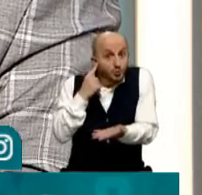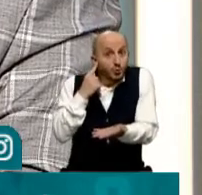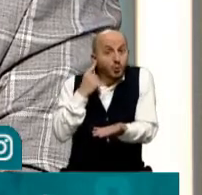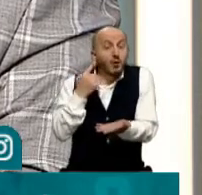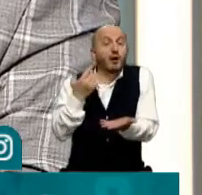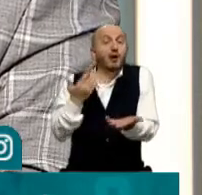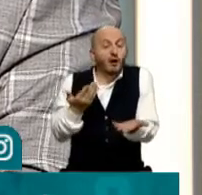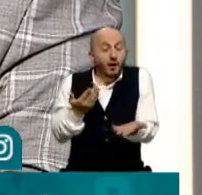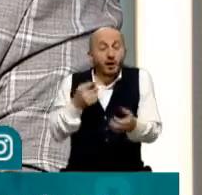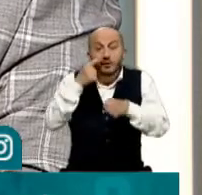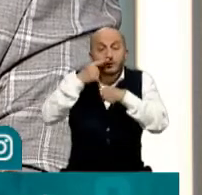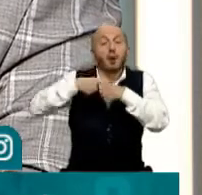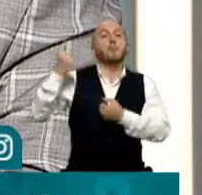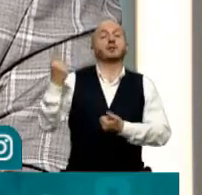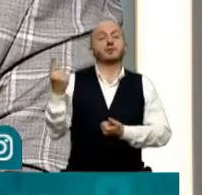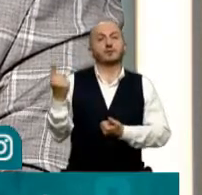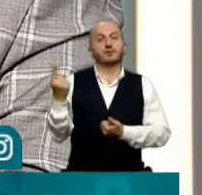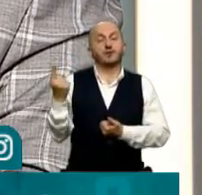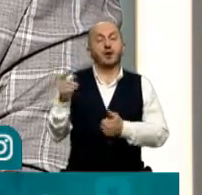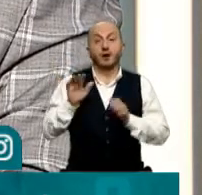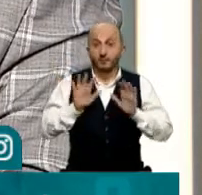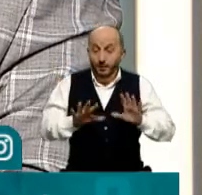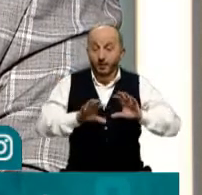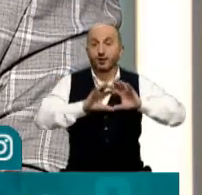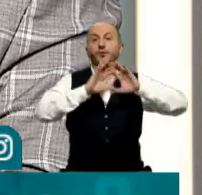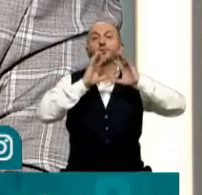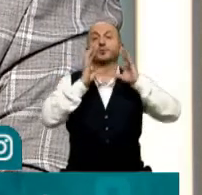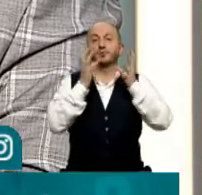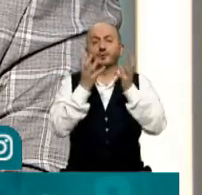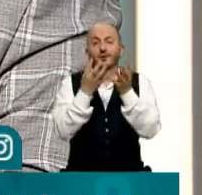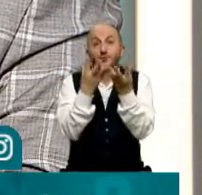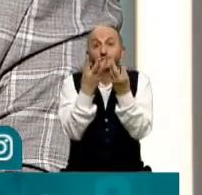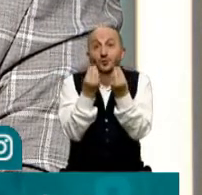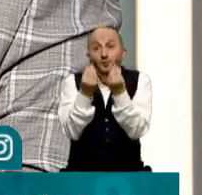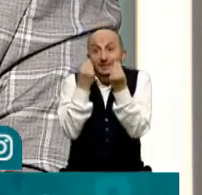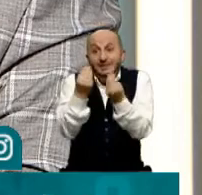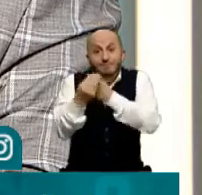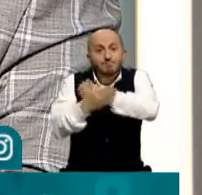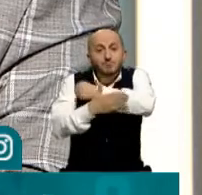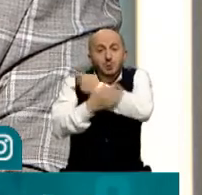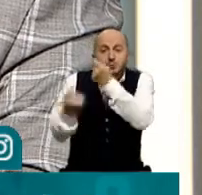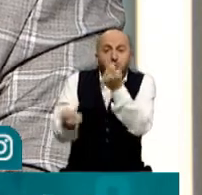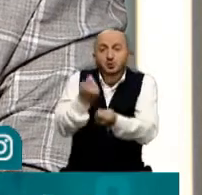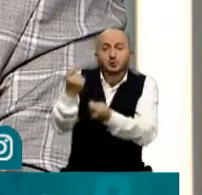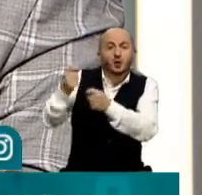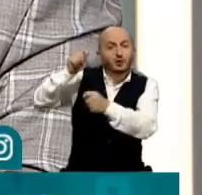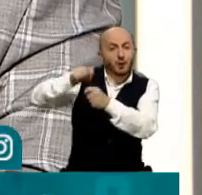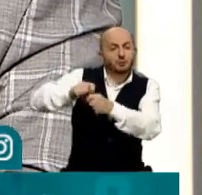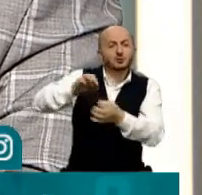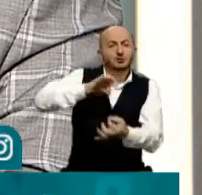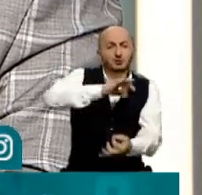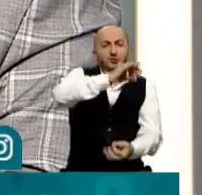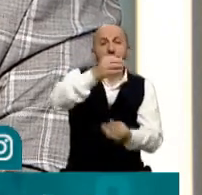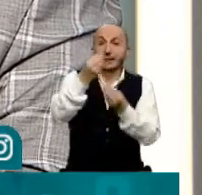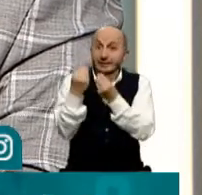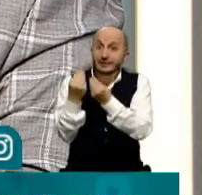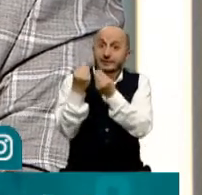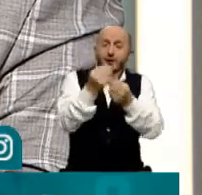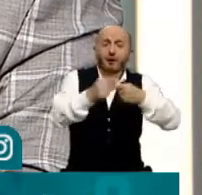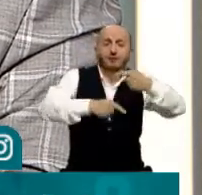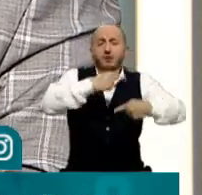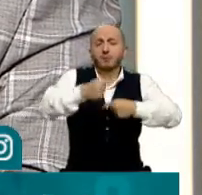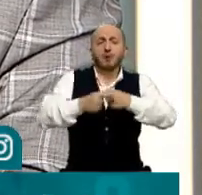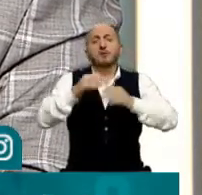işittiği halde iman etmedi ama dünyada çok iyilikler yaptı. insanlara iyilik yaptı,